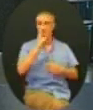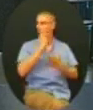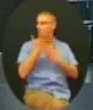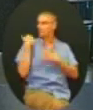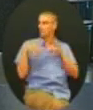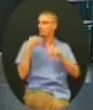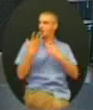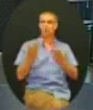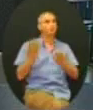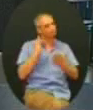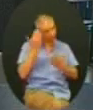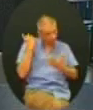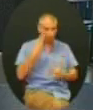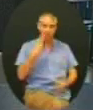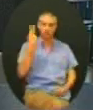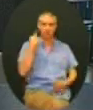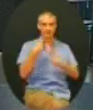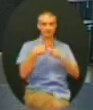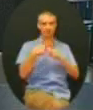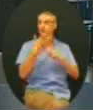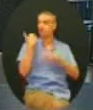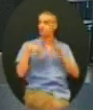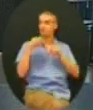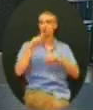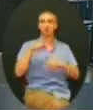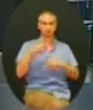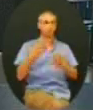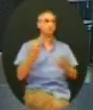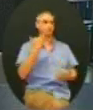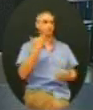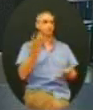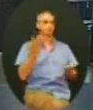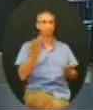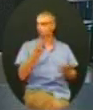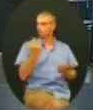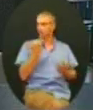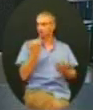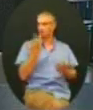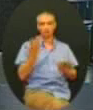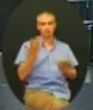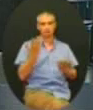בחירות. היו בחירות לפני שנתיים וחצי. לפני הבחירות לכנסת. היו בחירות לפני הבחירות האלה. ובדרך כלל,